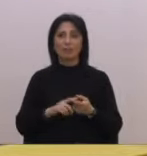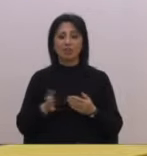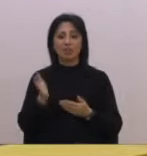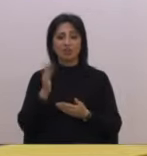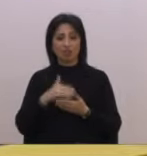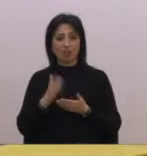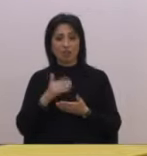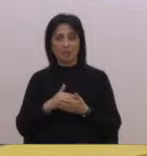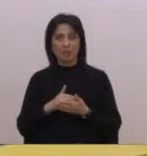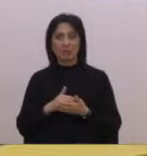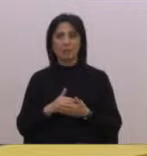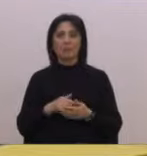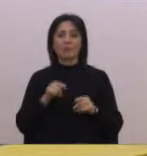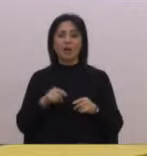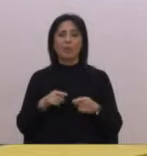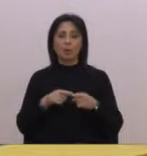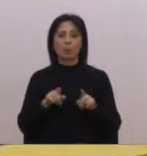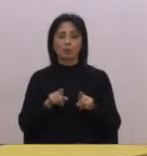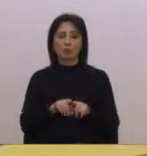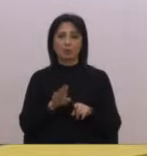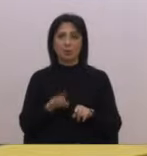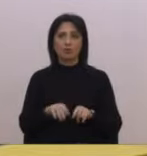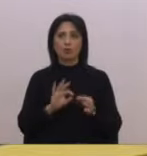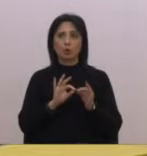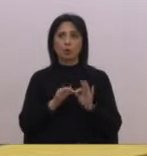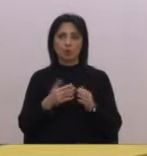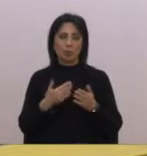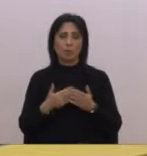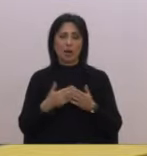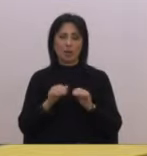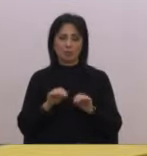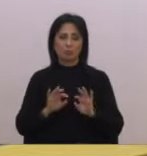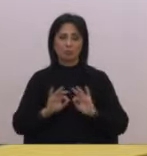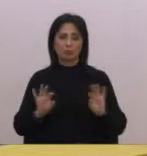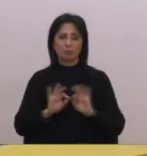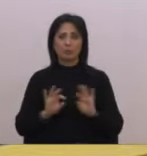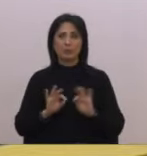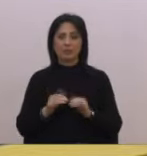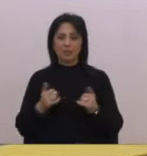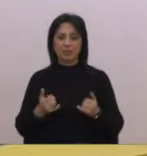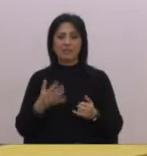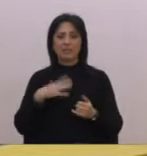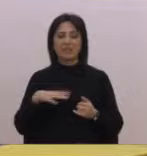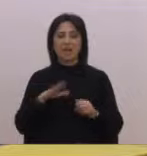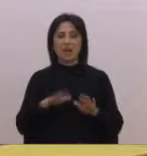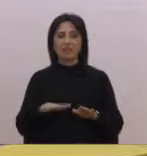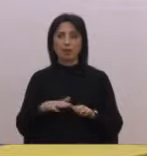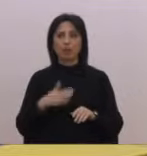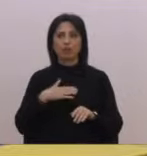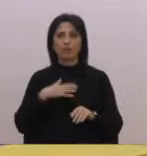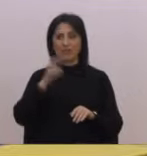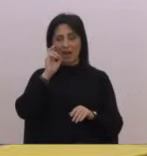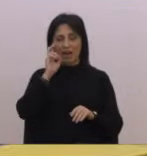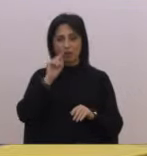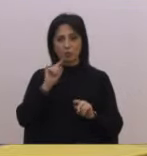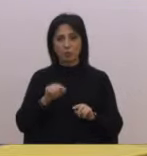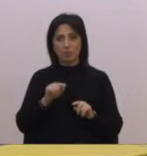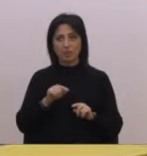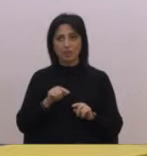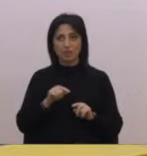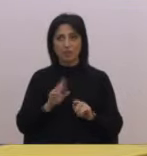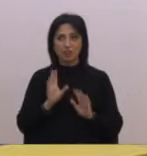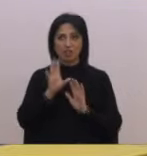შედეგებს, ამ კუთხითაც კონკრეტული მაგალითები შეგვიძლია მოგიყვანოთ. დღეს საქართველოში ჩვენი ხელისუფლების